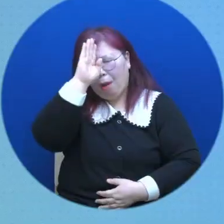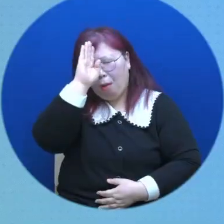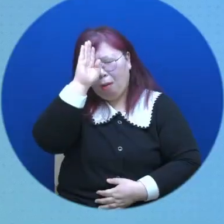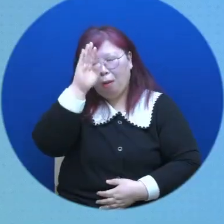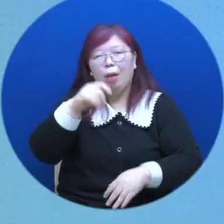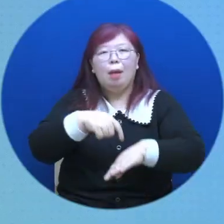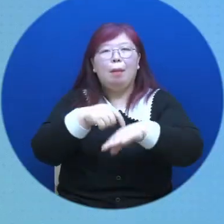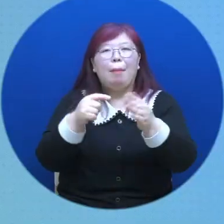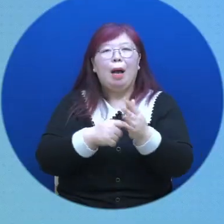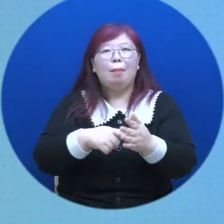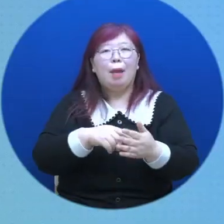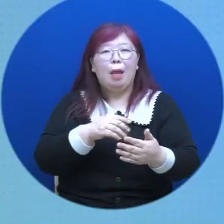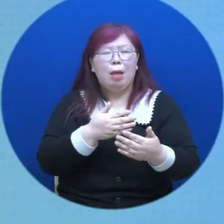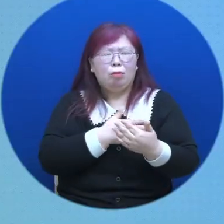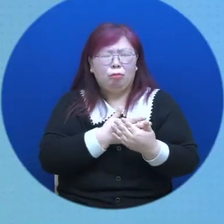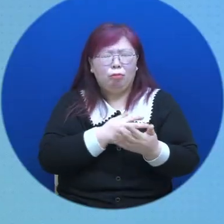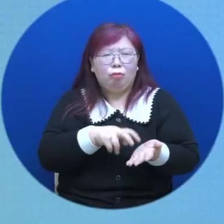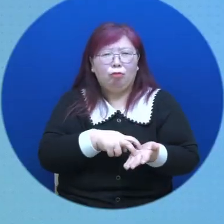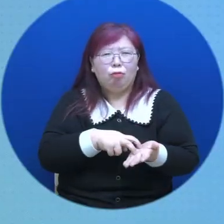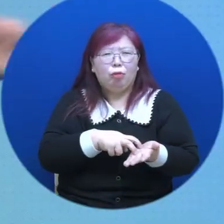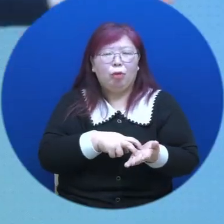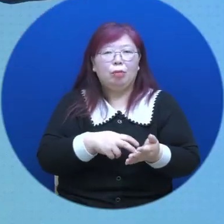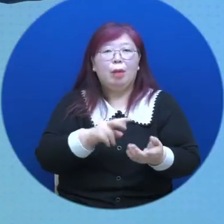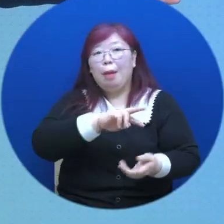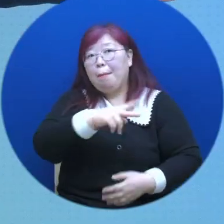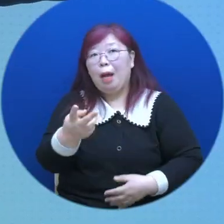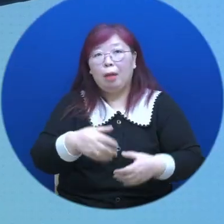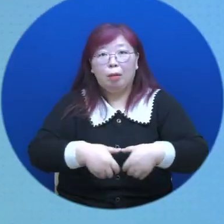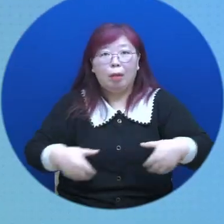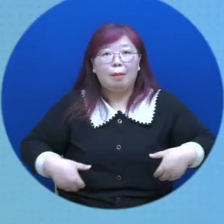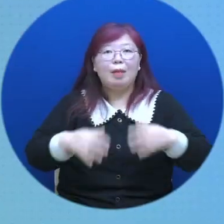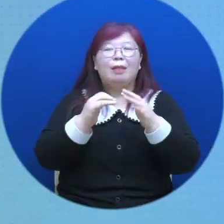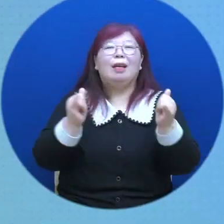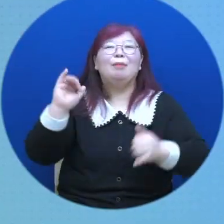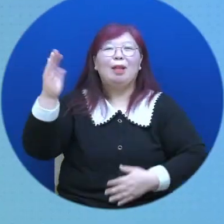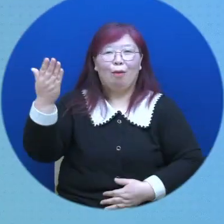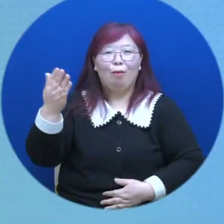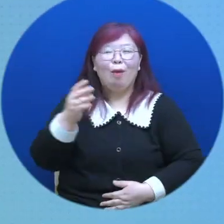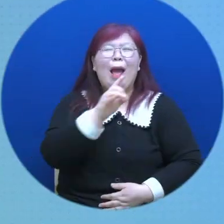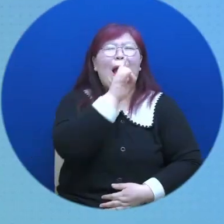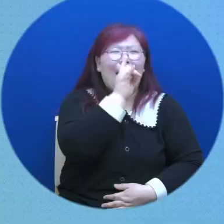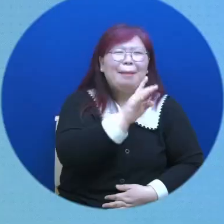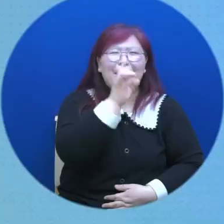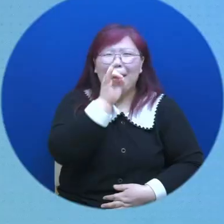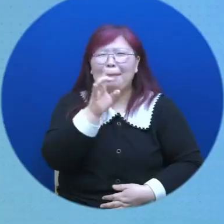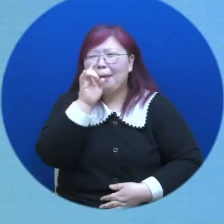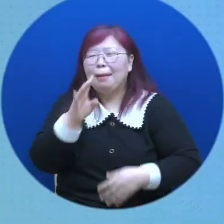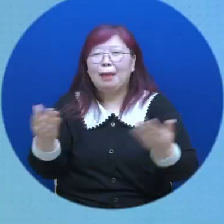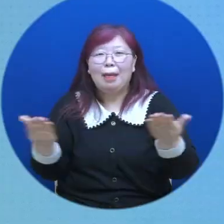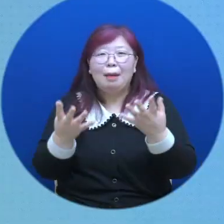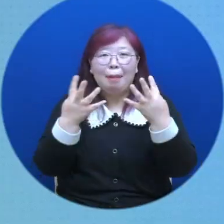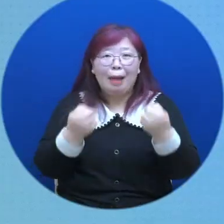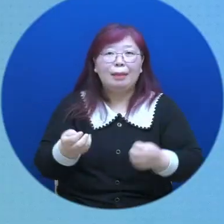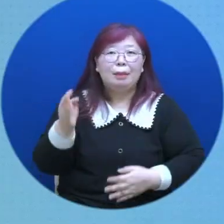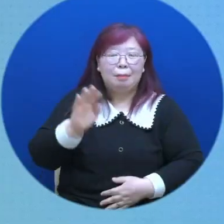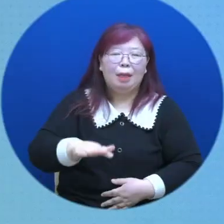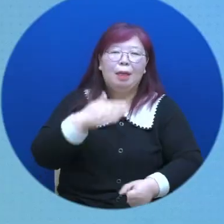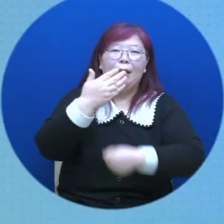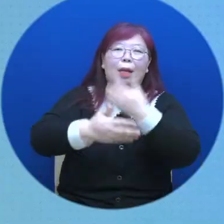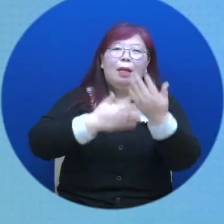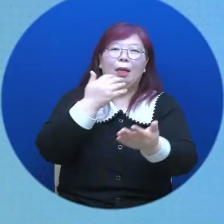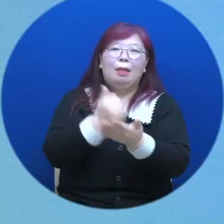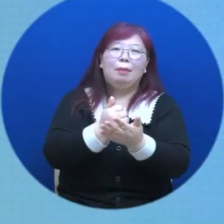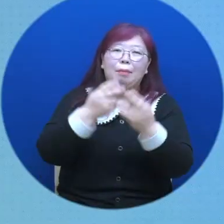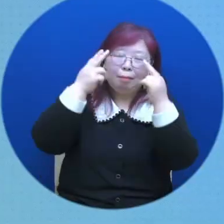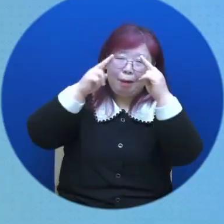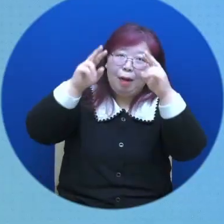두려움은 변하여 담대한 사람이 되어진다. 우리가 세상 살면서 안 되는 수없이 많은 일들 위를 보고 나가는 하나님의